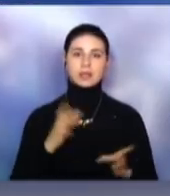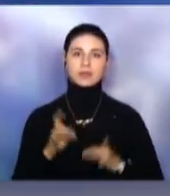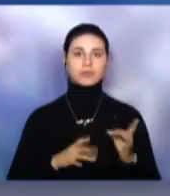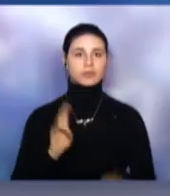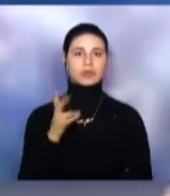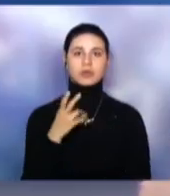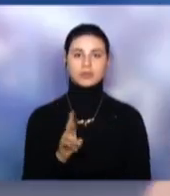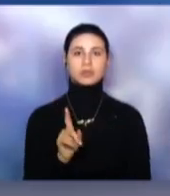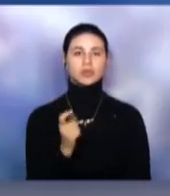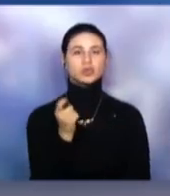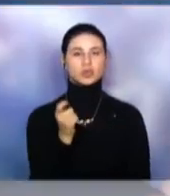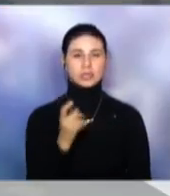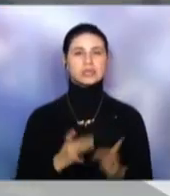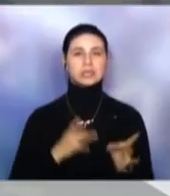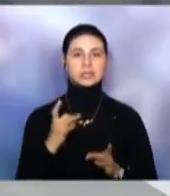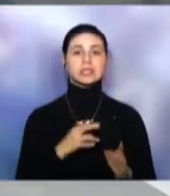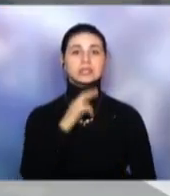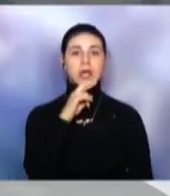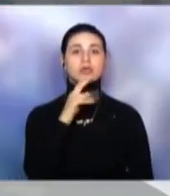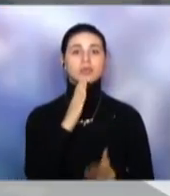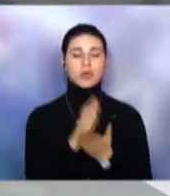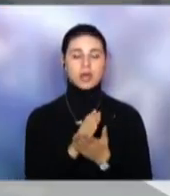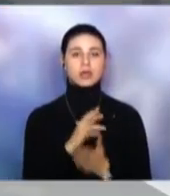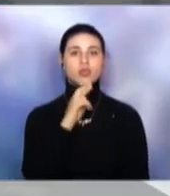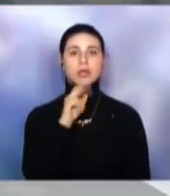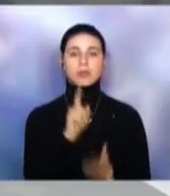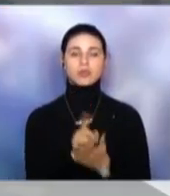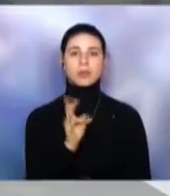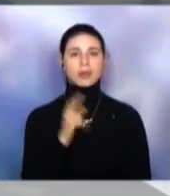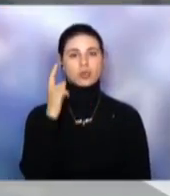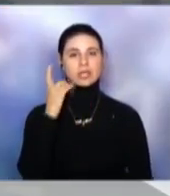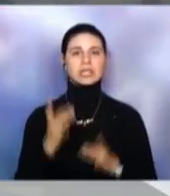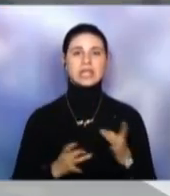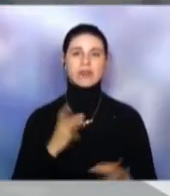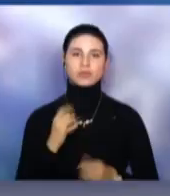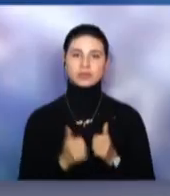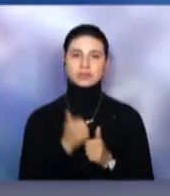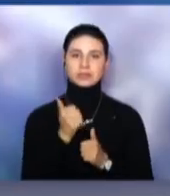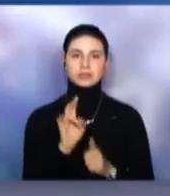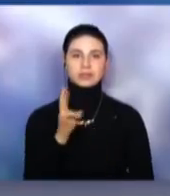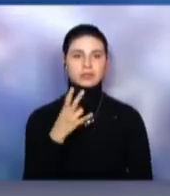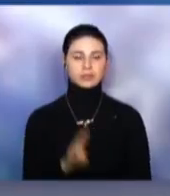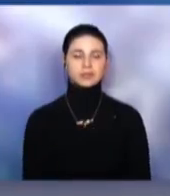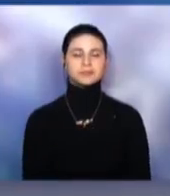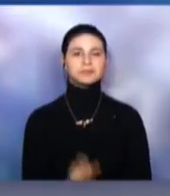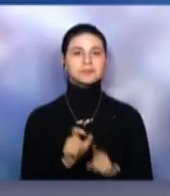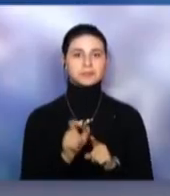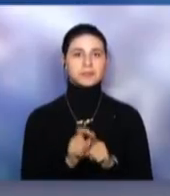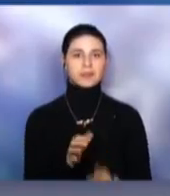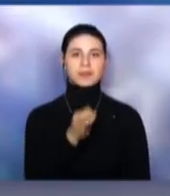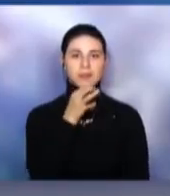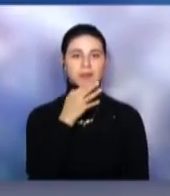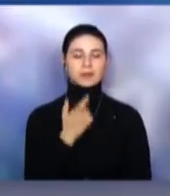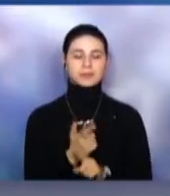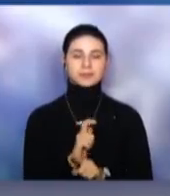გახლავთ სანერვიულო, არა, სანერვიულო, საყურადღებო არის. საყურადღებო, მაგრამ სანერვიულო არა. მომწევს ეს ფრაზა, ამას მე ხშირად